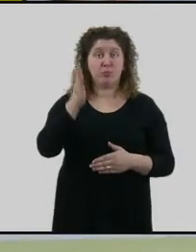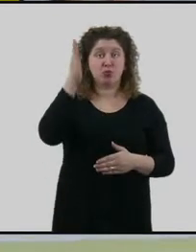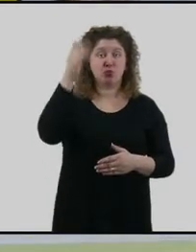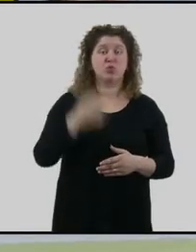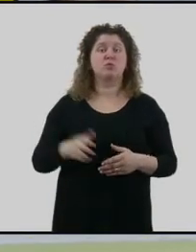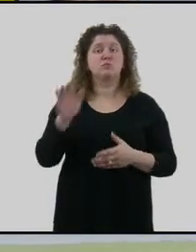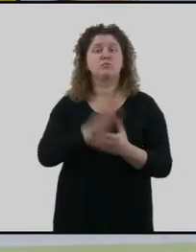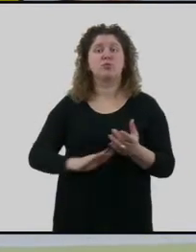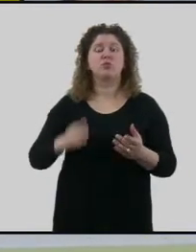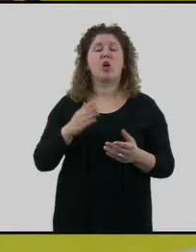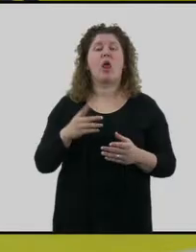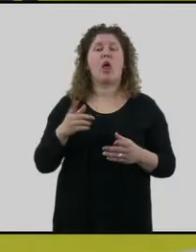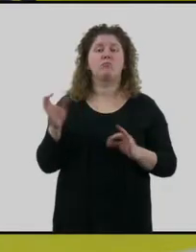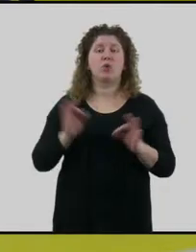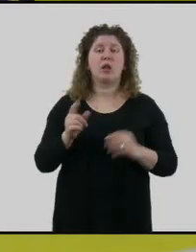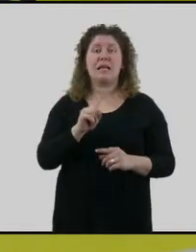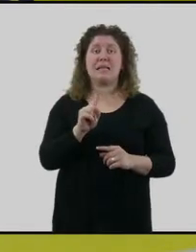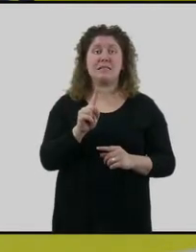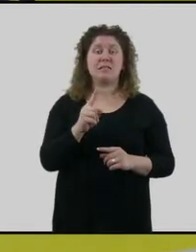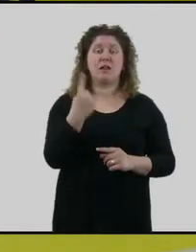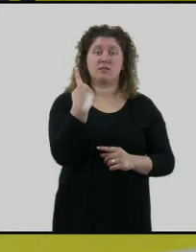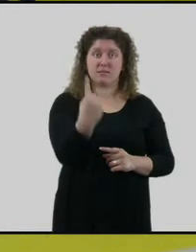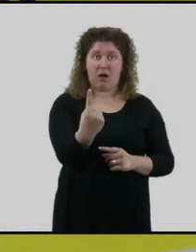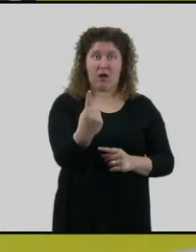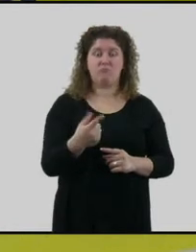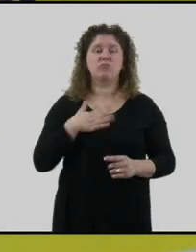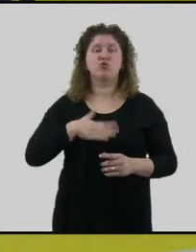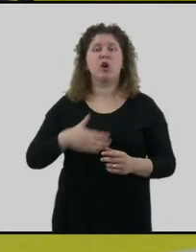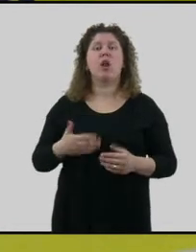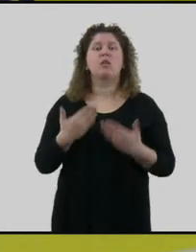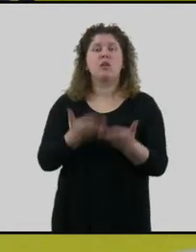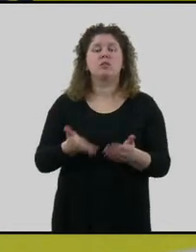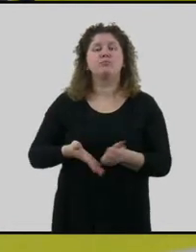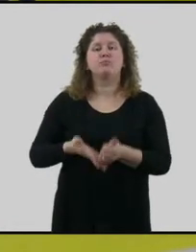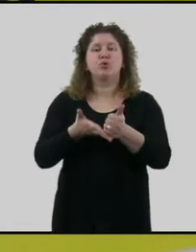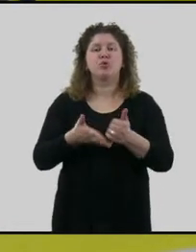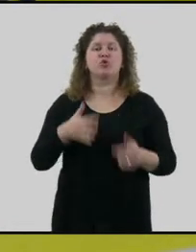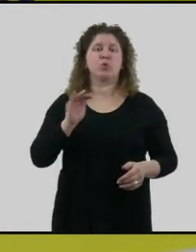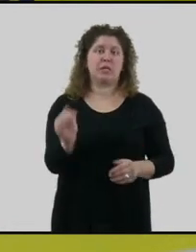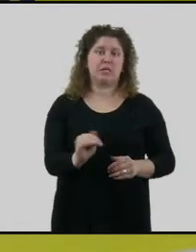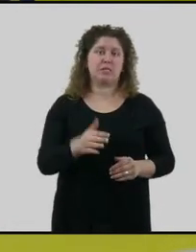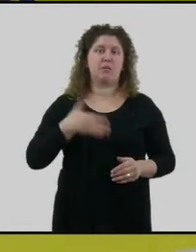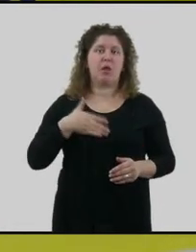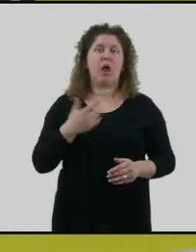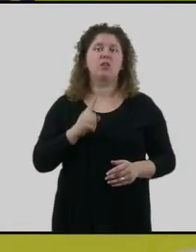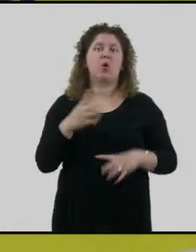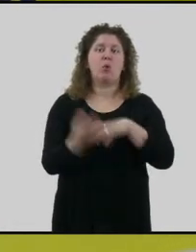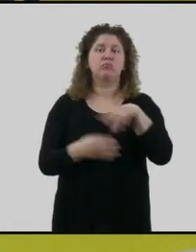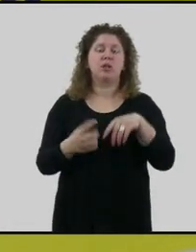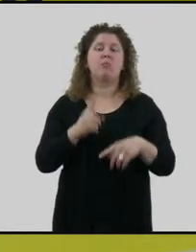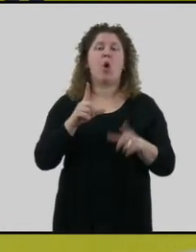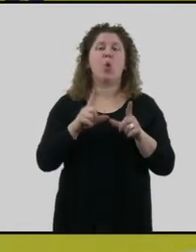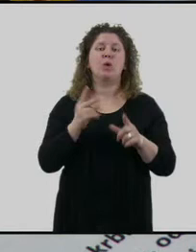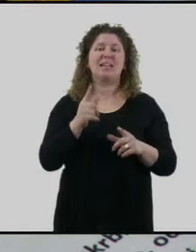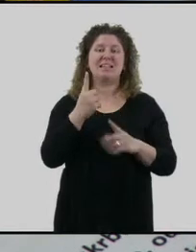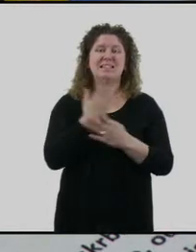Udruga Nova budućnost pokrenula je projekt Niste sami, kojim žele pružiti podršku djeci i mladima, udomiteljima i obiteljima u